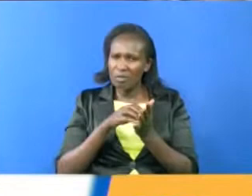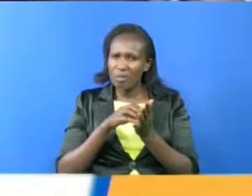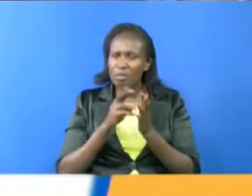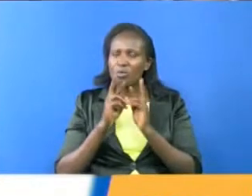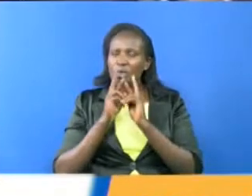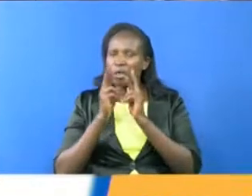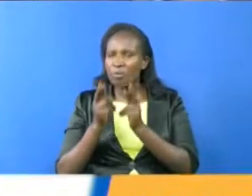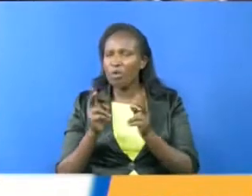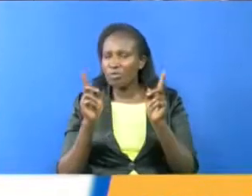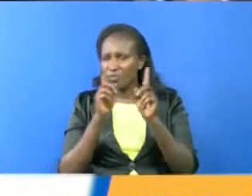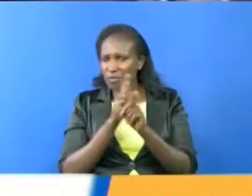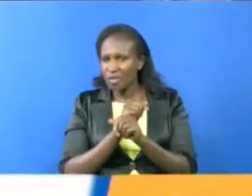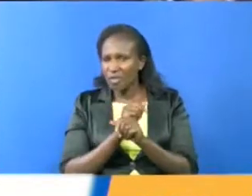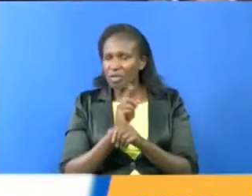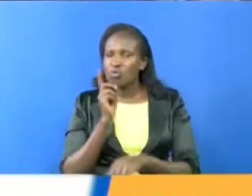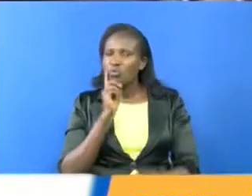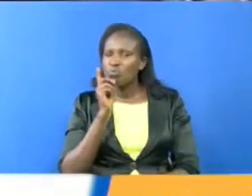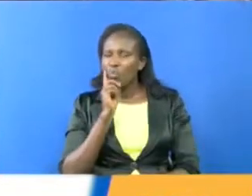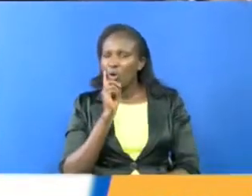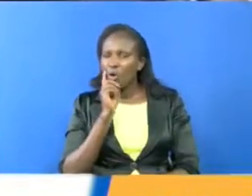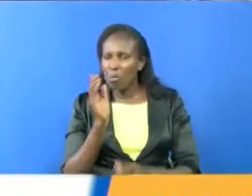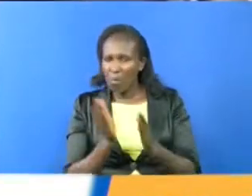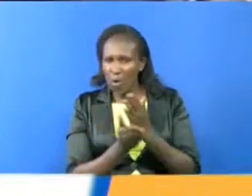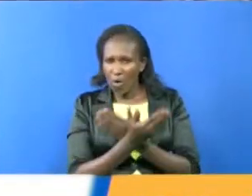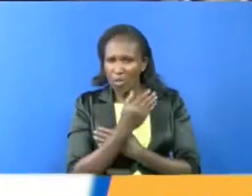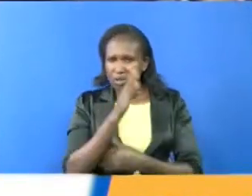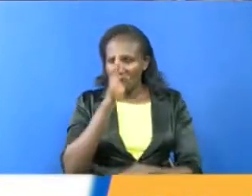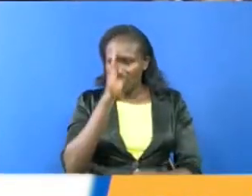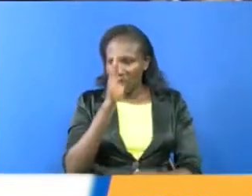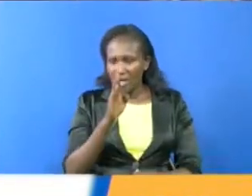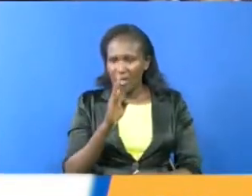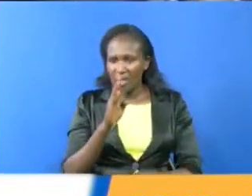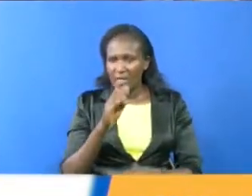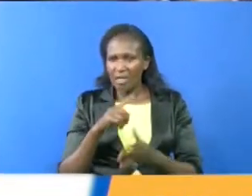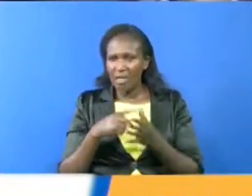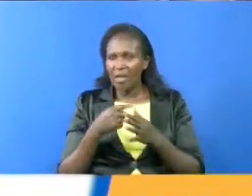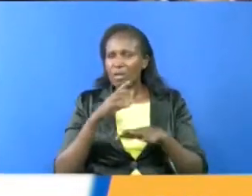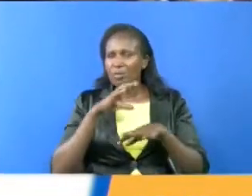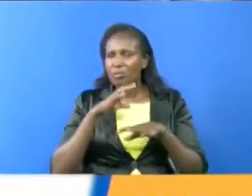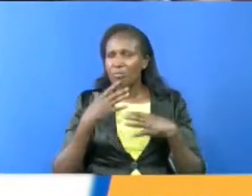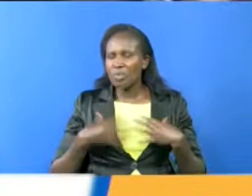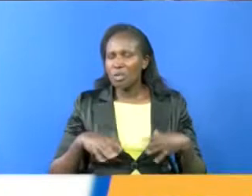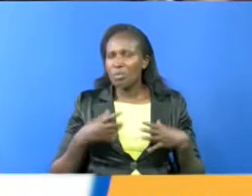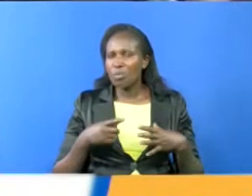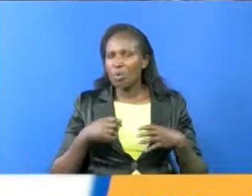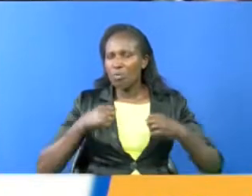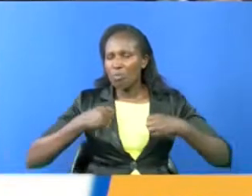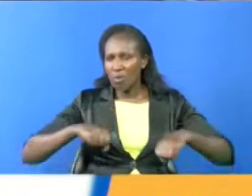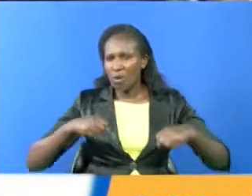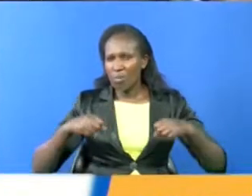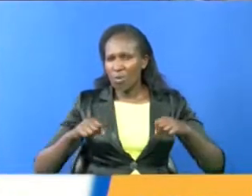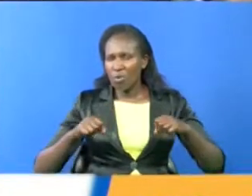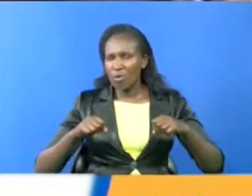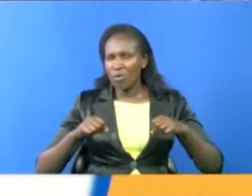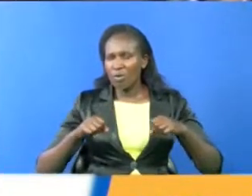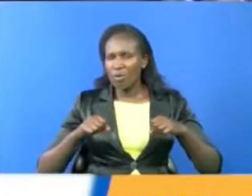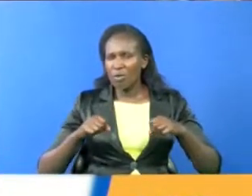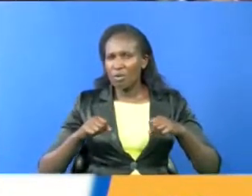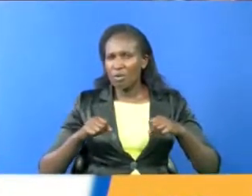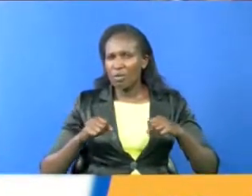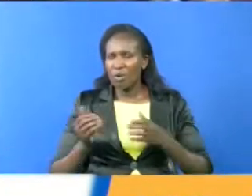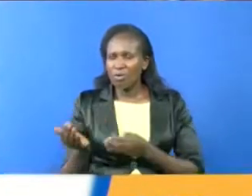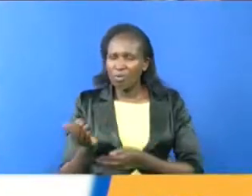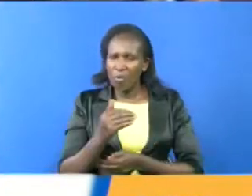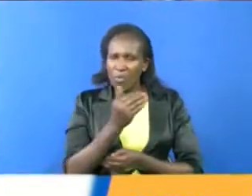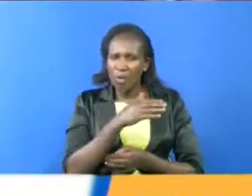report. Sasa kesho yake on Sunday ndo watu wa bodaboda wali fanya hiyo mobilize